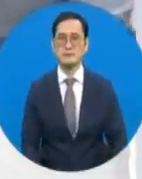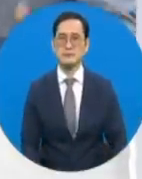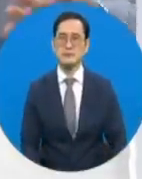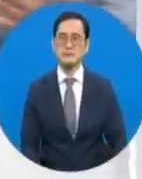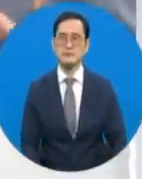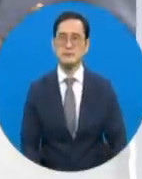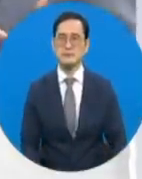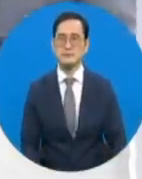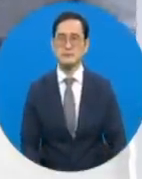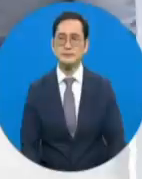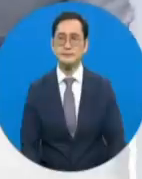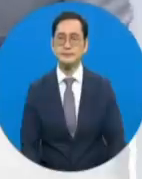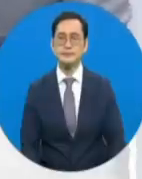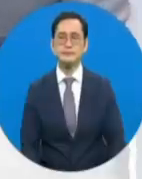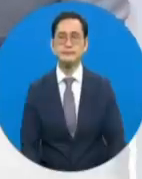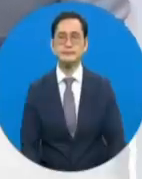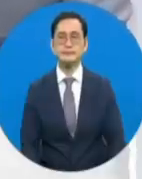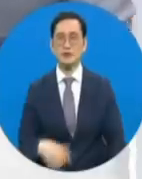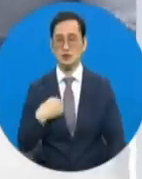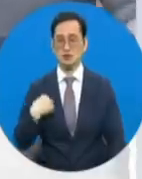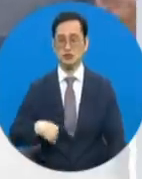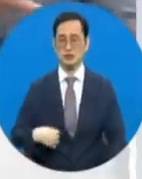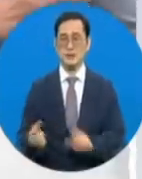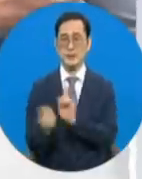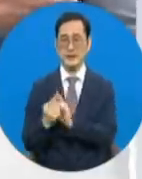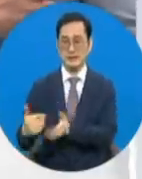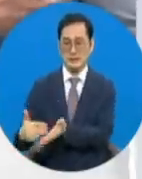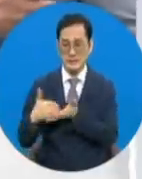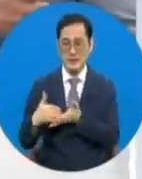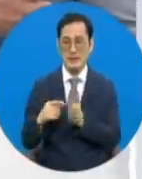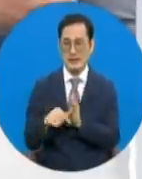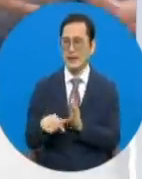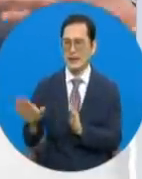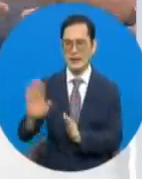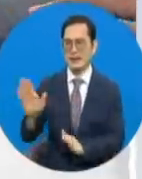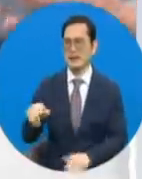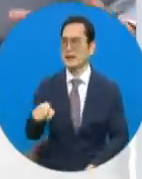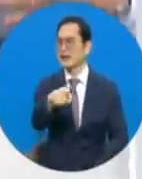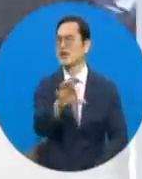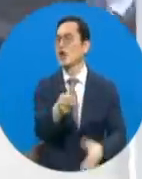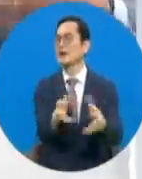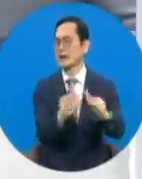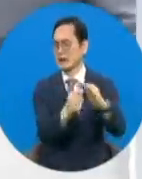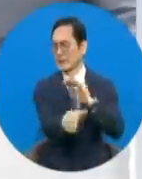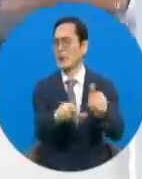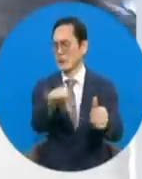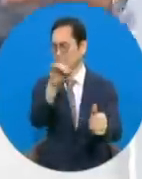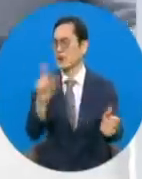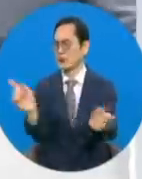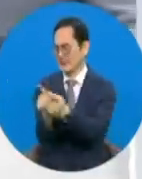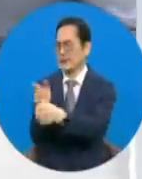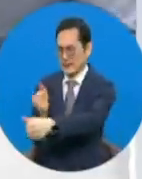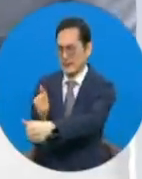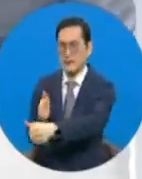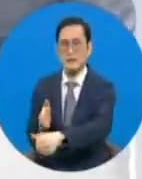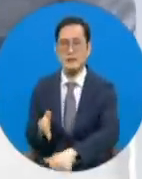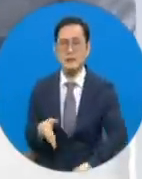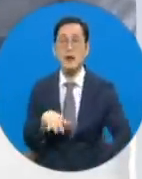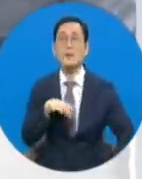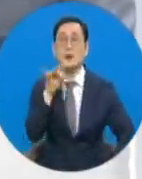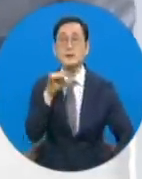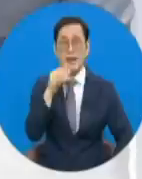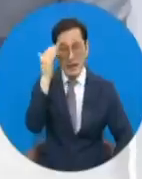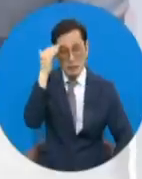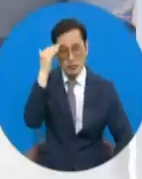보면 싱하이밍 대사 측에서 만나자는 제안이 왔을 때 여당부터 만나라 이렇게 해서 우리가 우리 정치의 품격을 보여주는